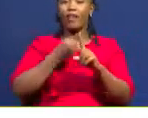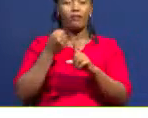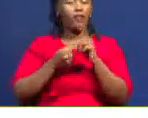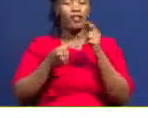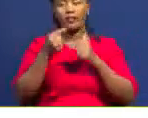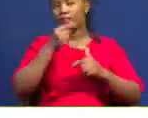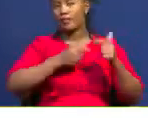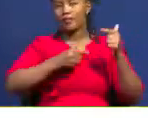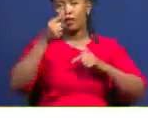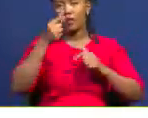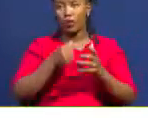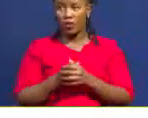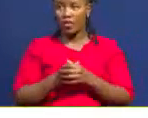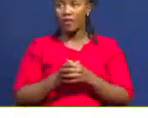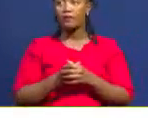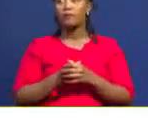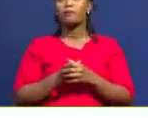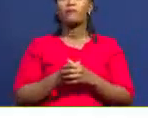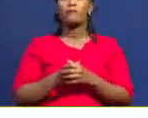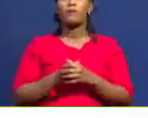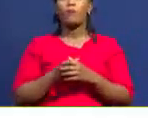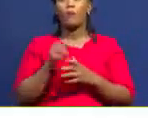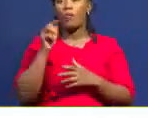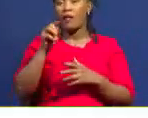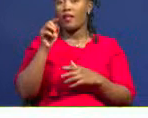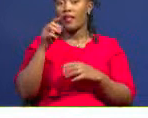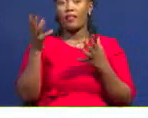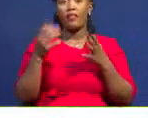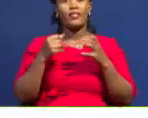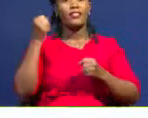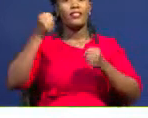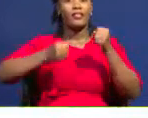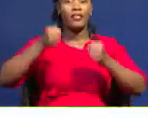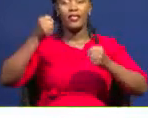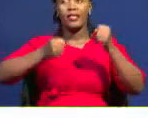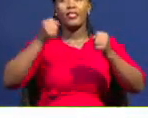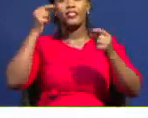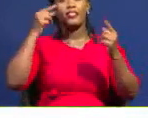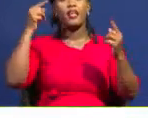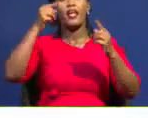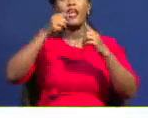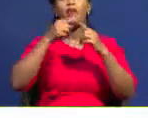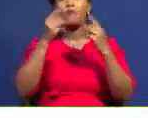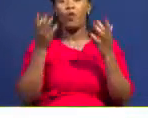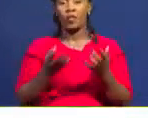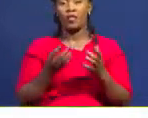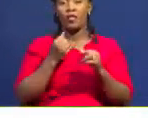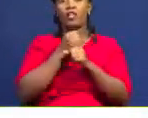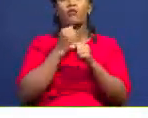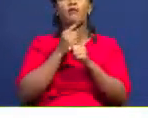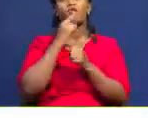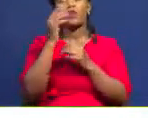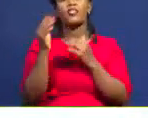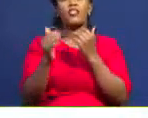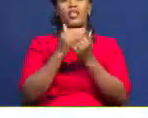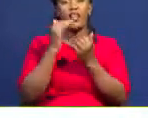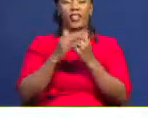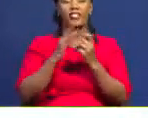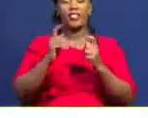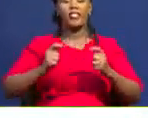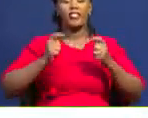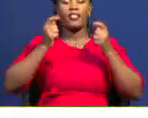yote. This race brings about you know, growing the talents for the